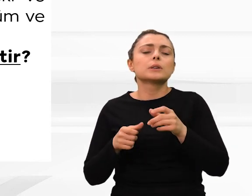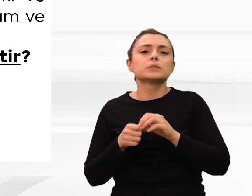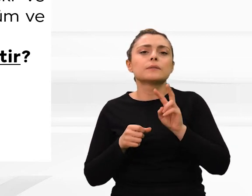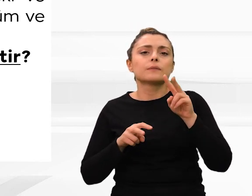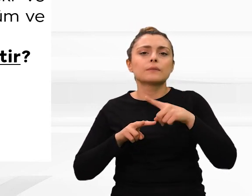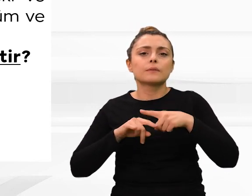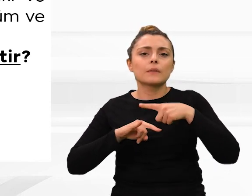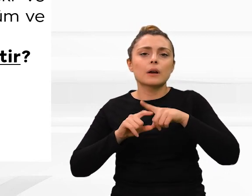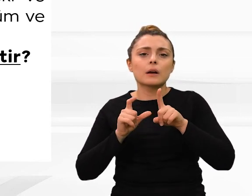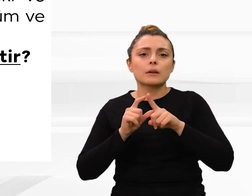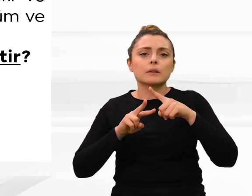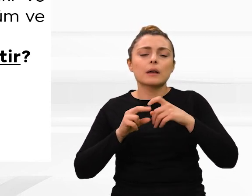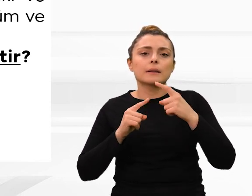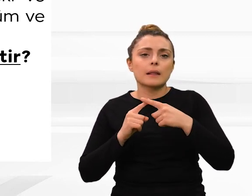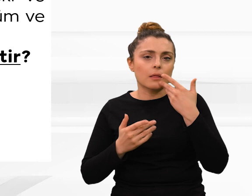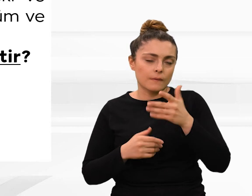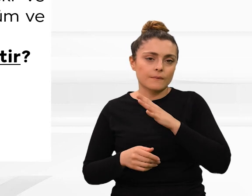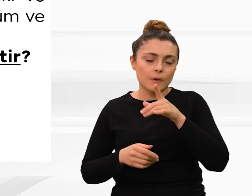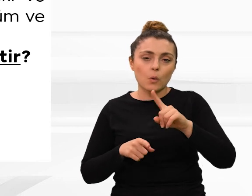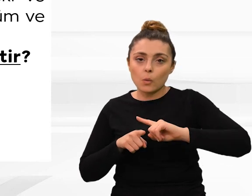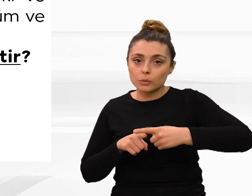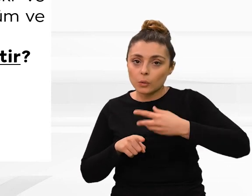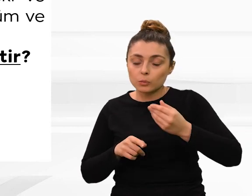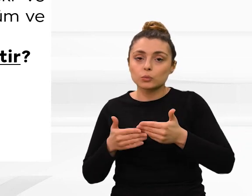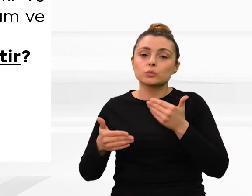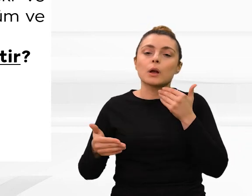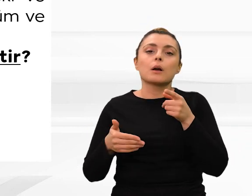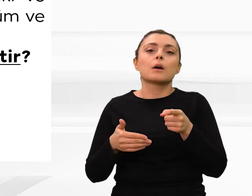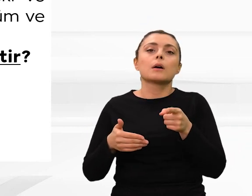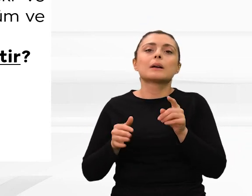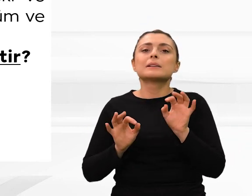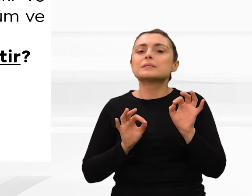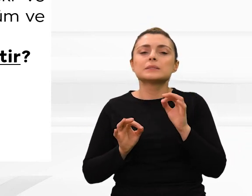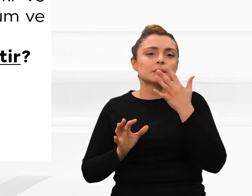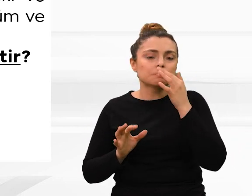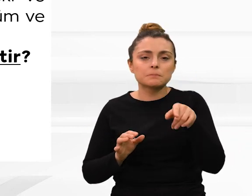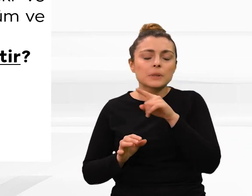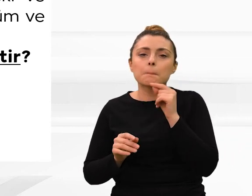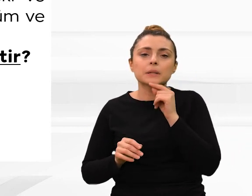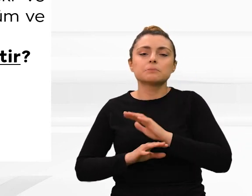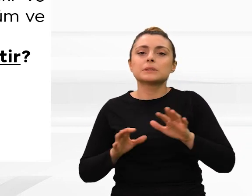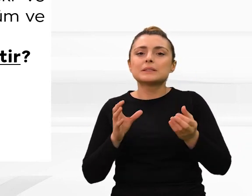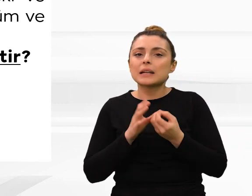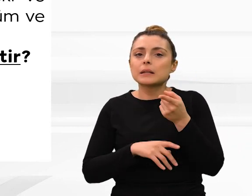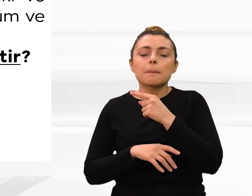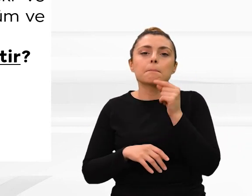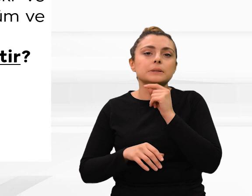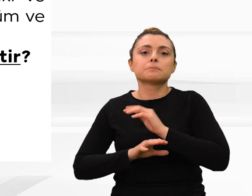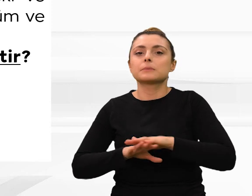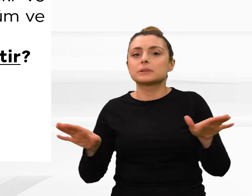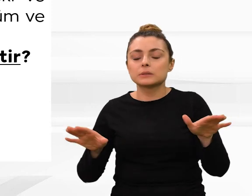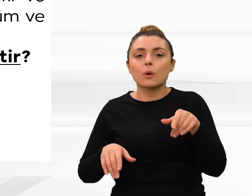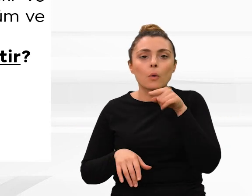var saniyede değilmiş biraz değil mi ortak koştuklarından uzaktır Yani kimseye benzemez yarısını benzemez